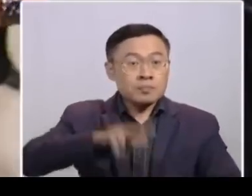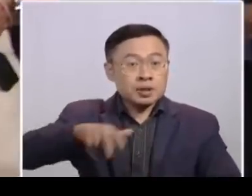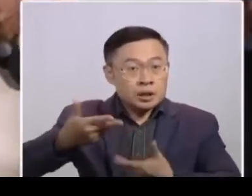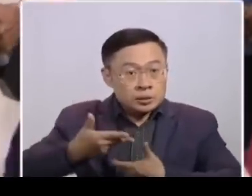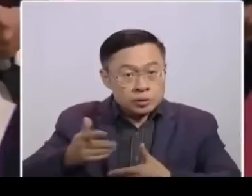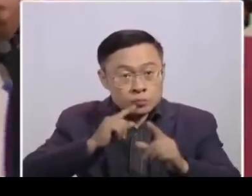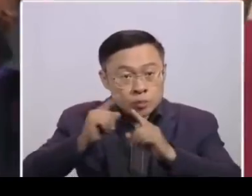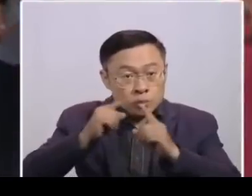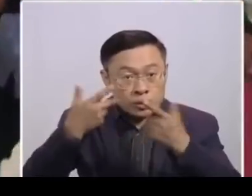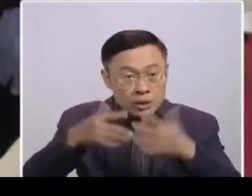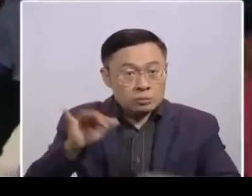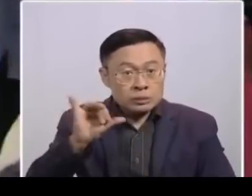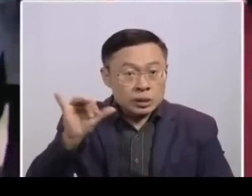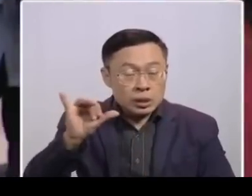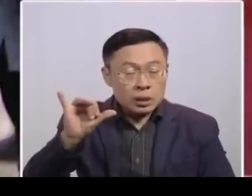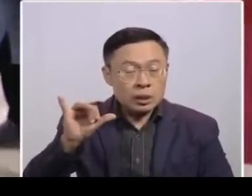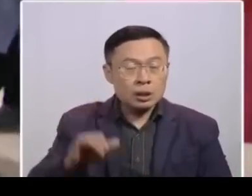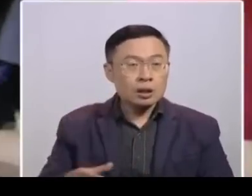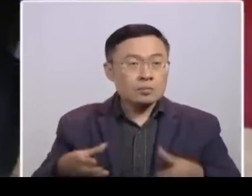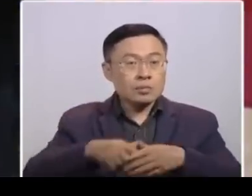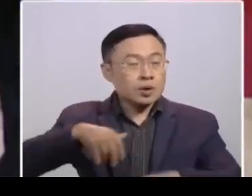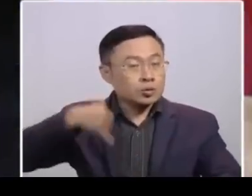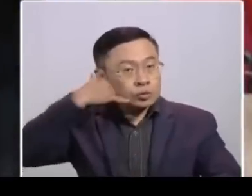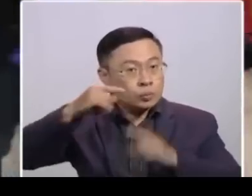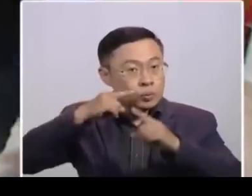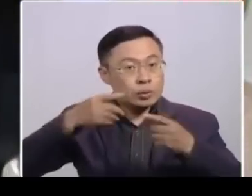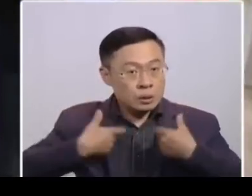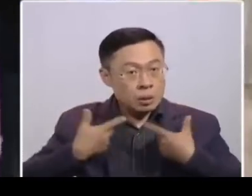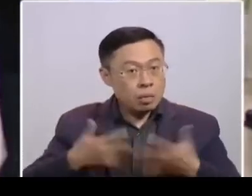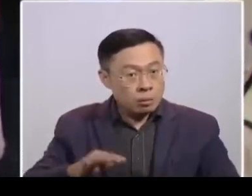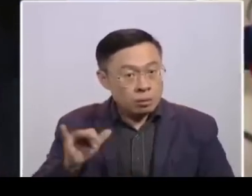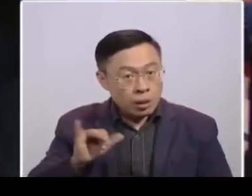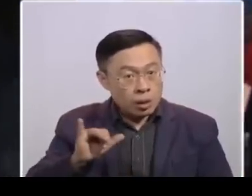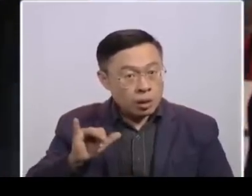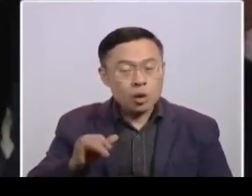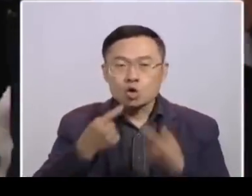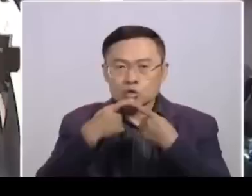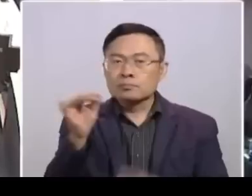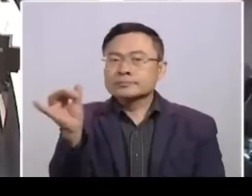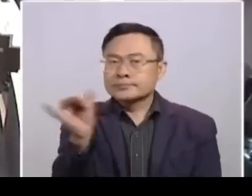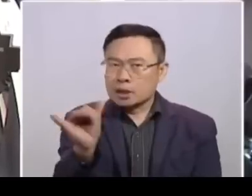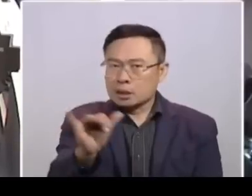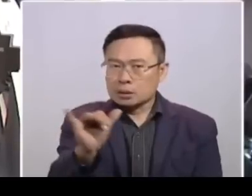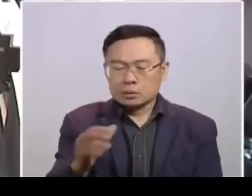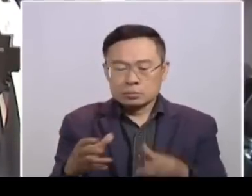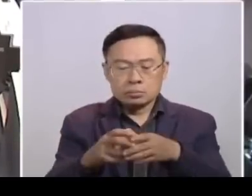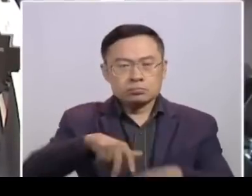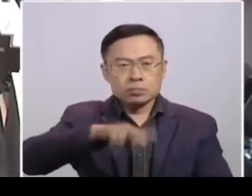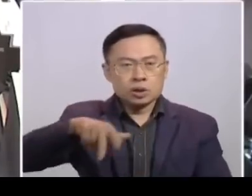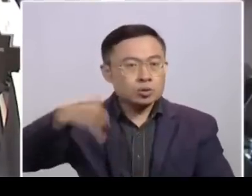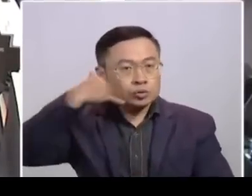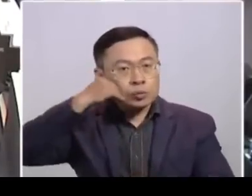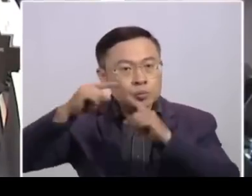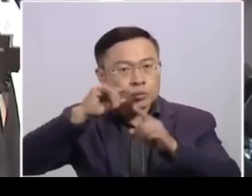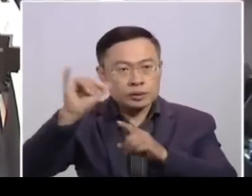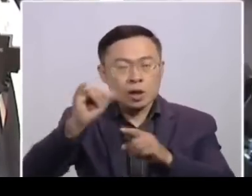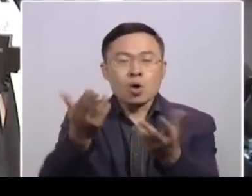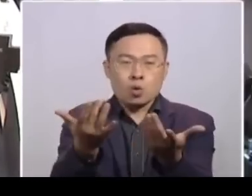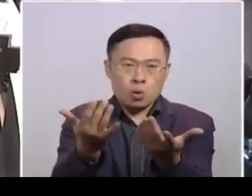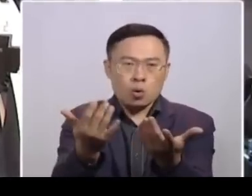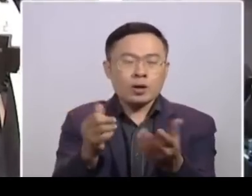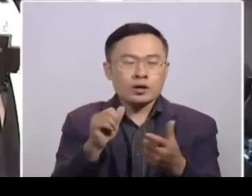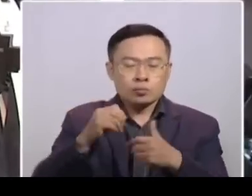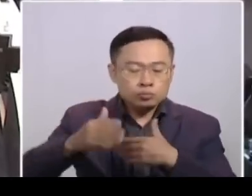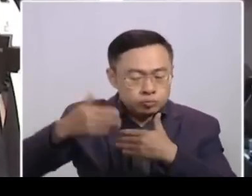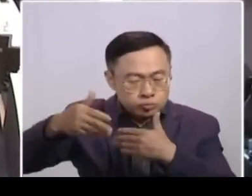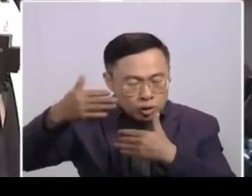างหรือยังเพื่อเป็นแกนนำในการจัดตั้งรัฐบาลคุณอนุทินบอกว่ายังไม่ได้ติดต่อมานะคะอาจจะต้องให้สถานการณ์เดิน